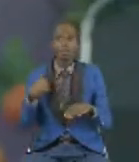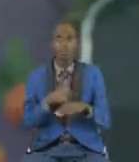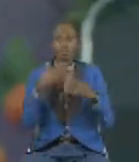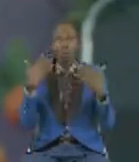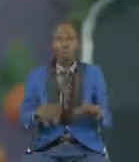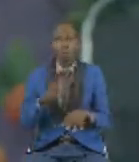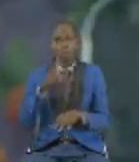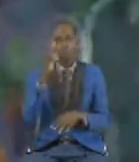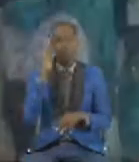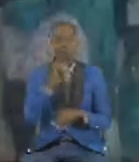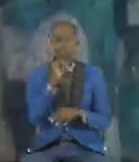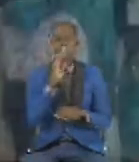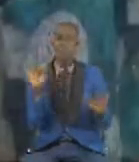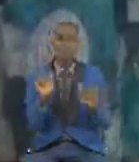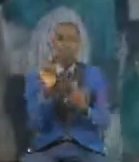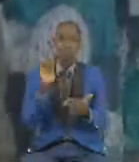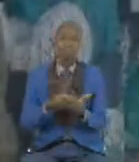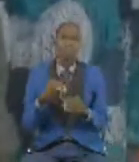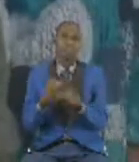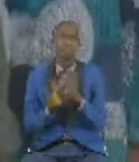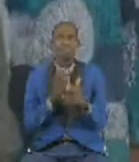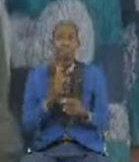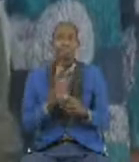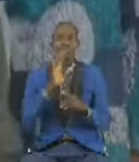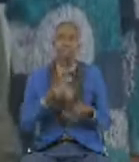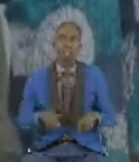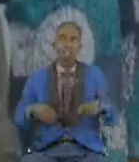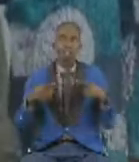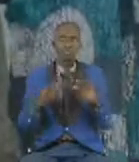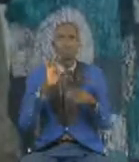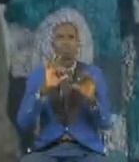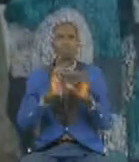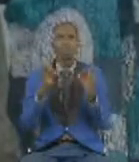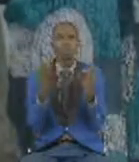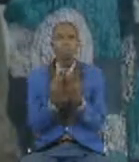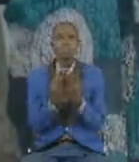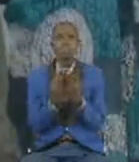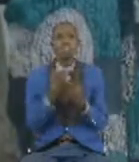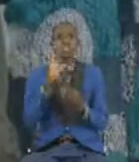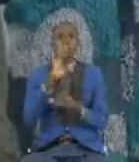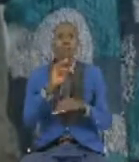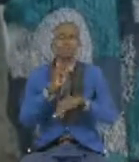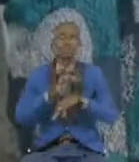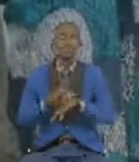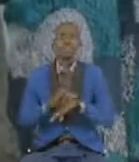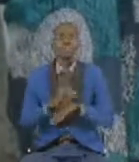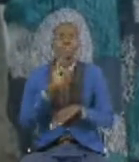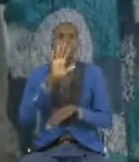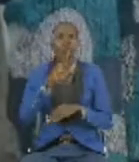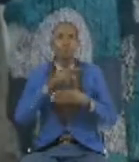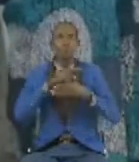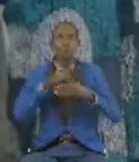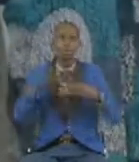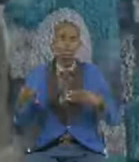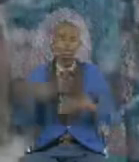ne seras plus le même. Ta vie, ta famille, ton ministère, ta